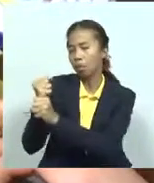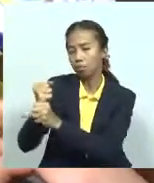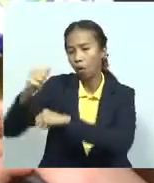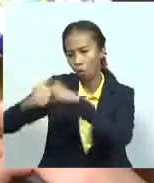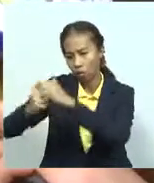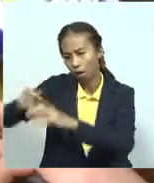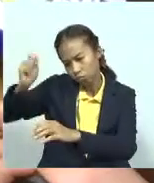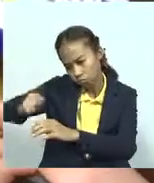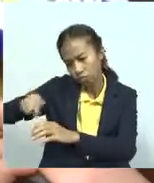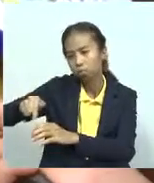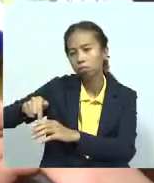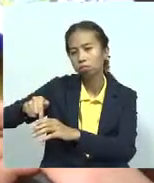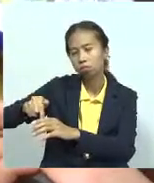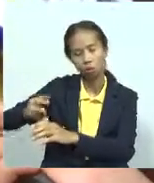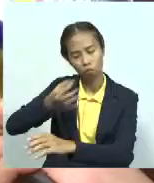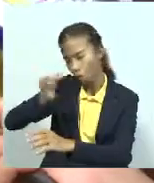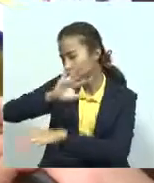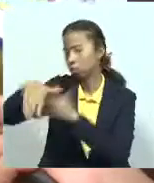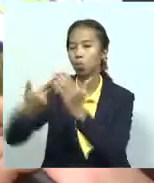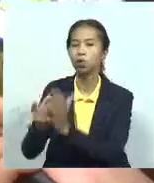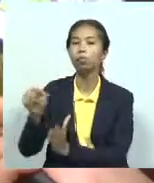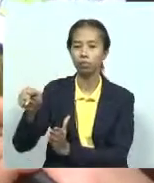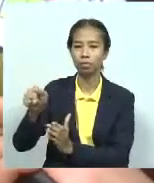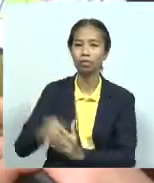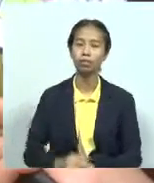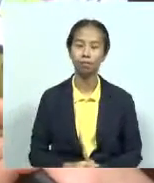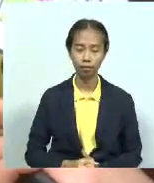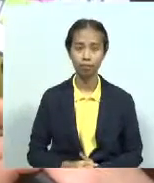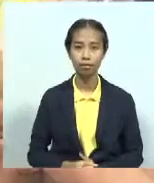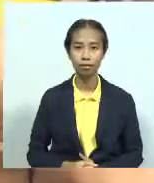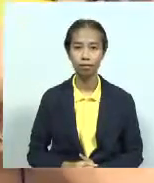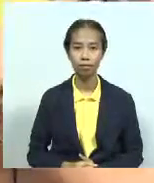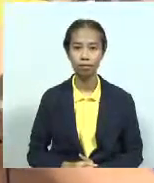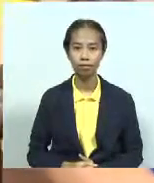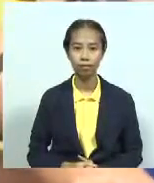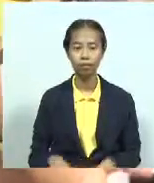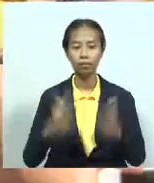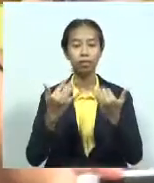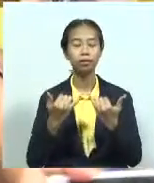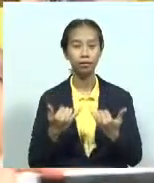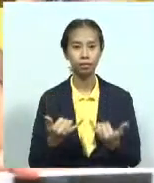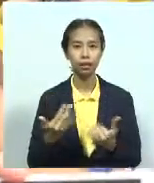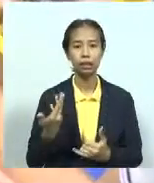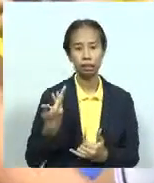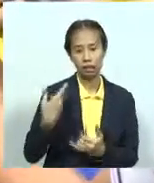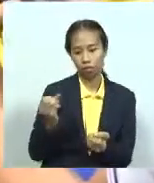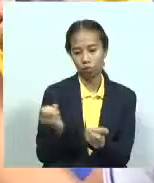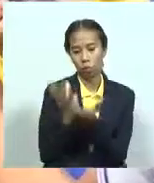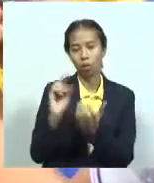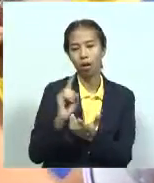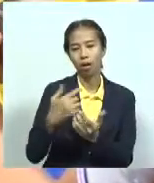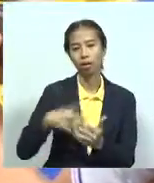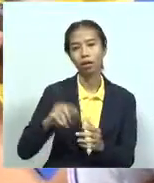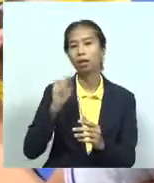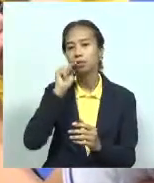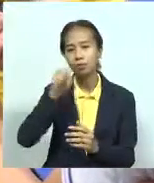ผมดำเนินการทั้งหมด หตุการณ์ครั้งนี้นะคะก็ส่งผลให้มีคำสั่งย้